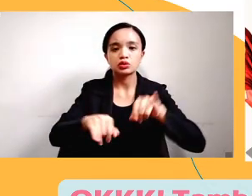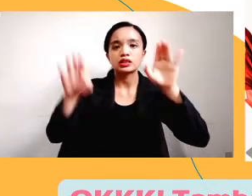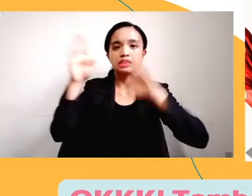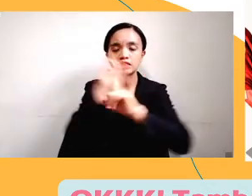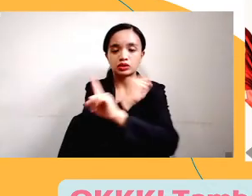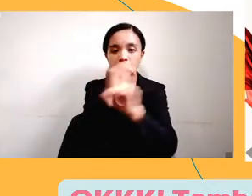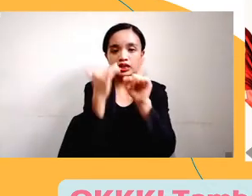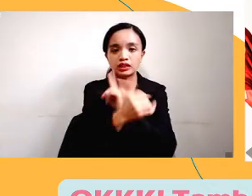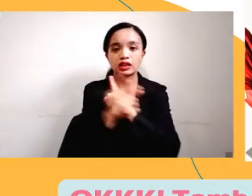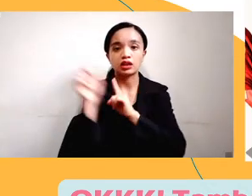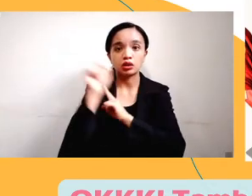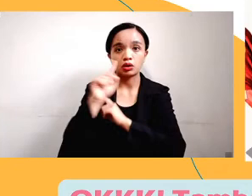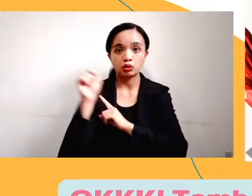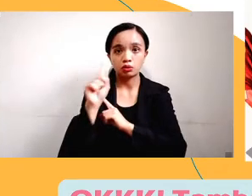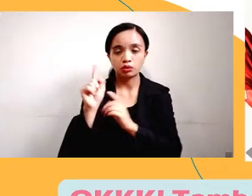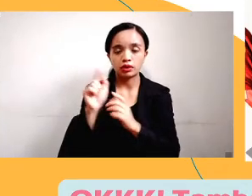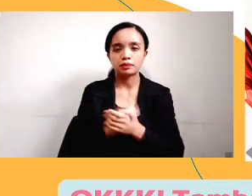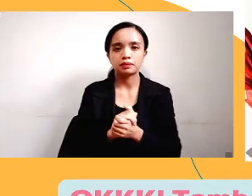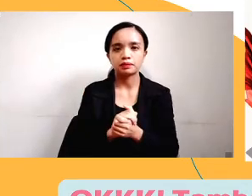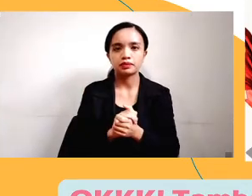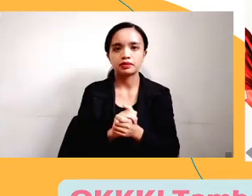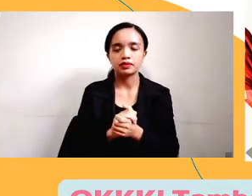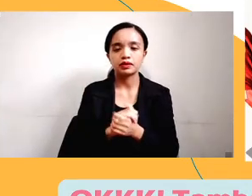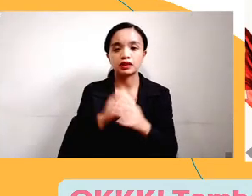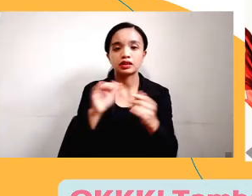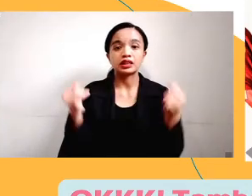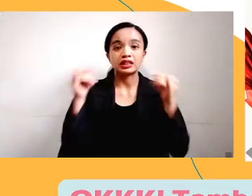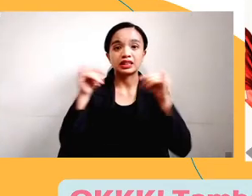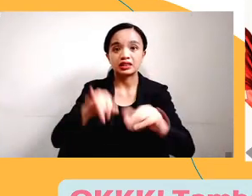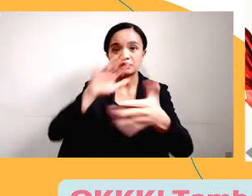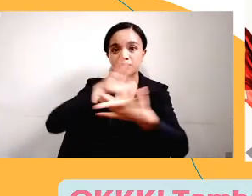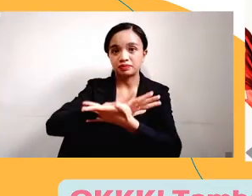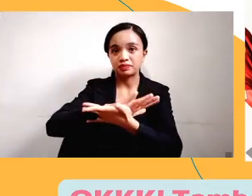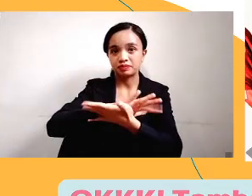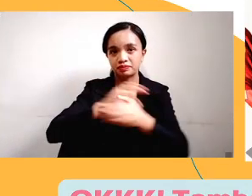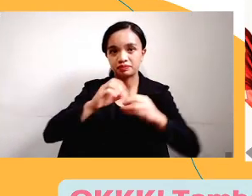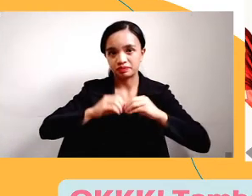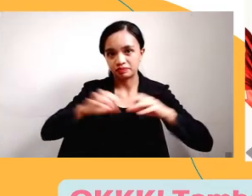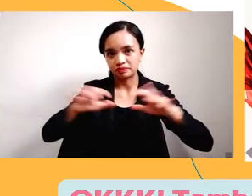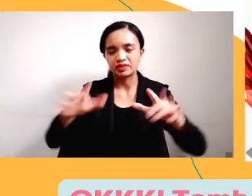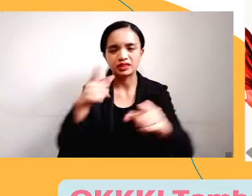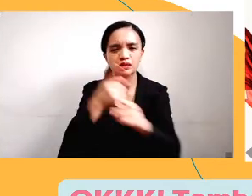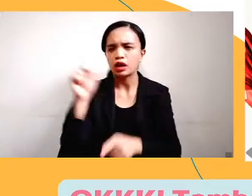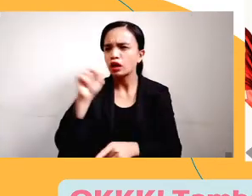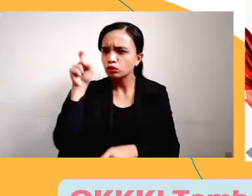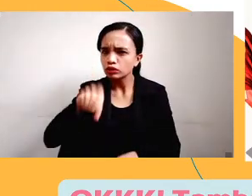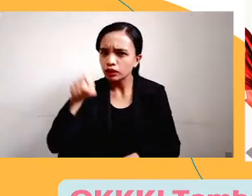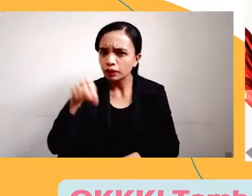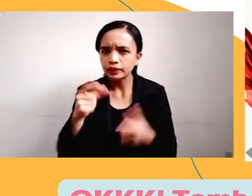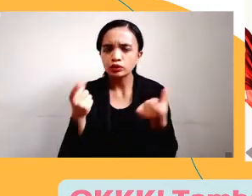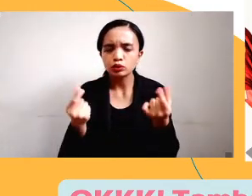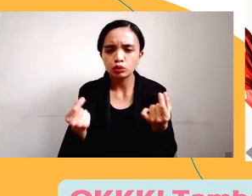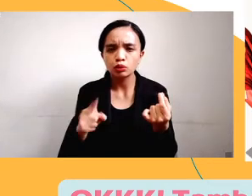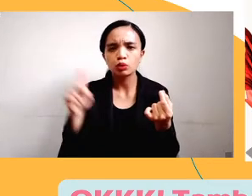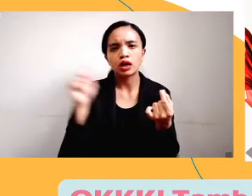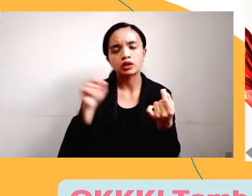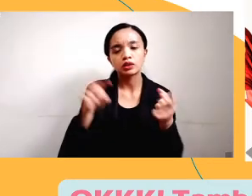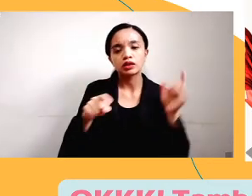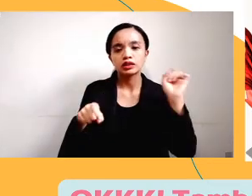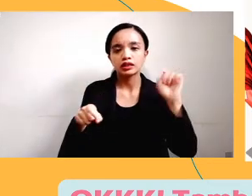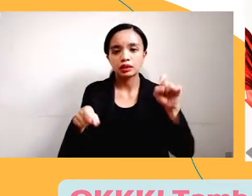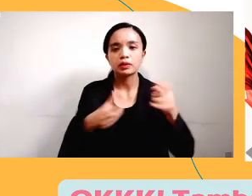yung isyu ng ating pandemya o ng COVID. No? Anong dapat gawin? Ano yung mga dapat